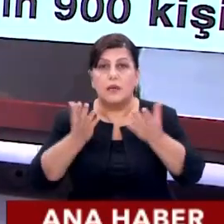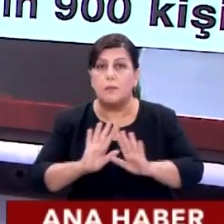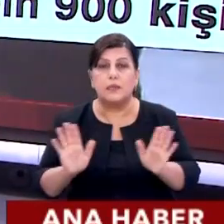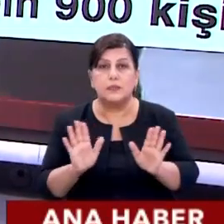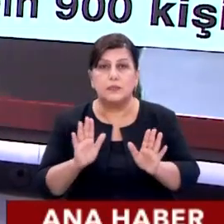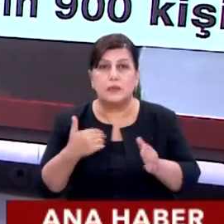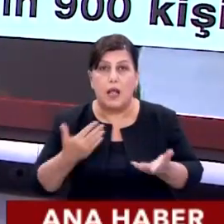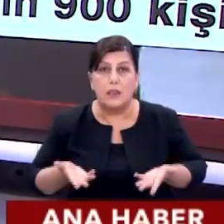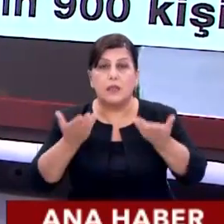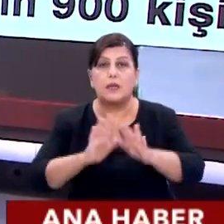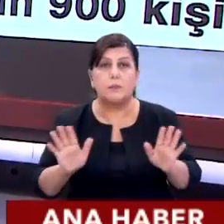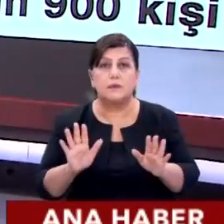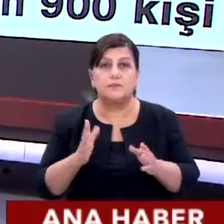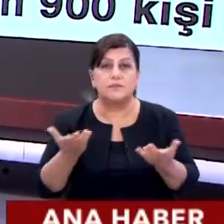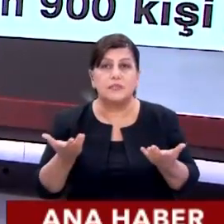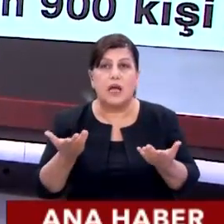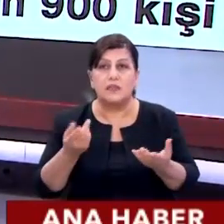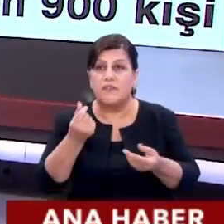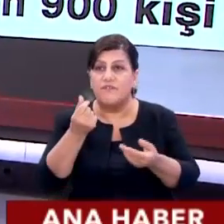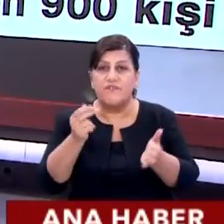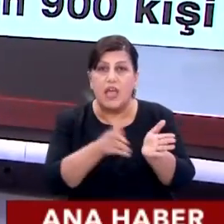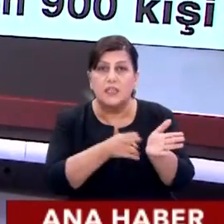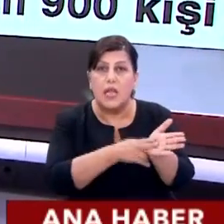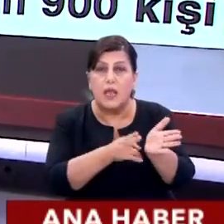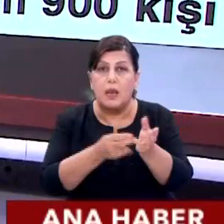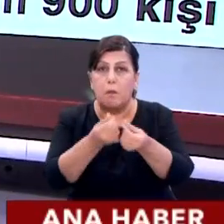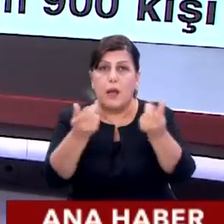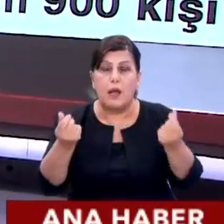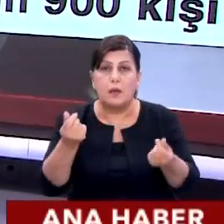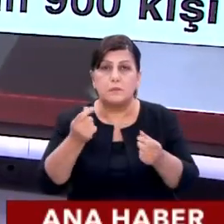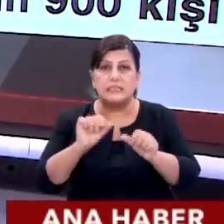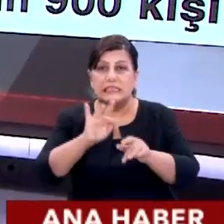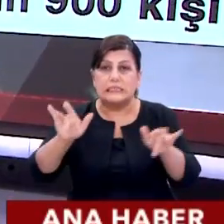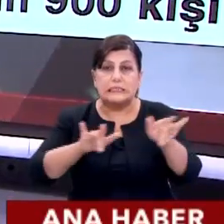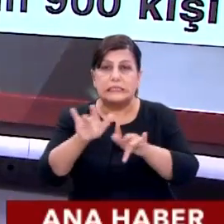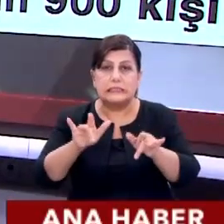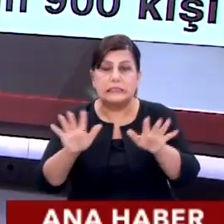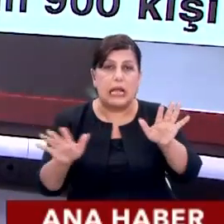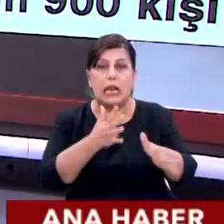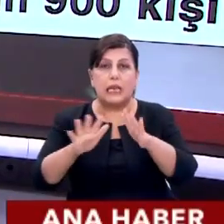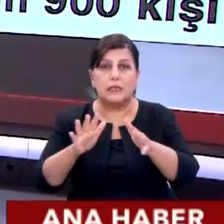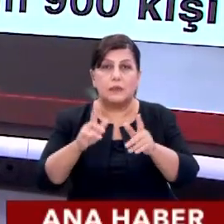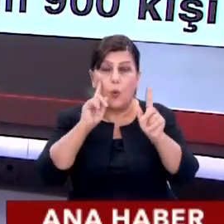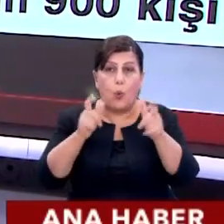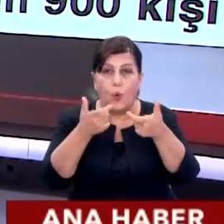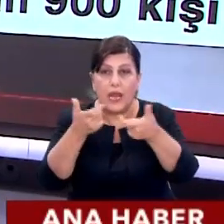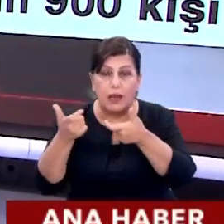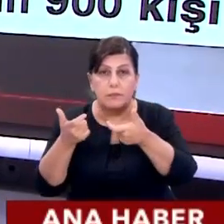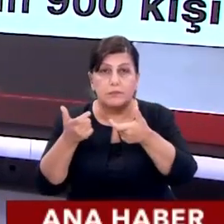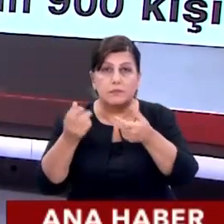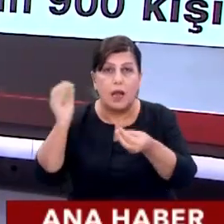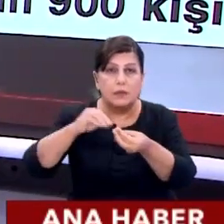kaldıramayız zaten fiyatlar etiketler ortada bir de işsizlik dalgası Ne olur önlemini yönetenler